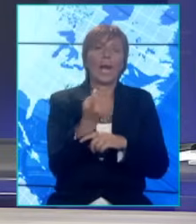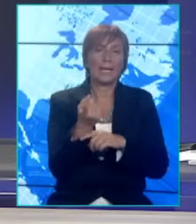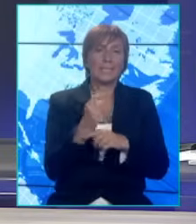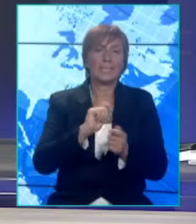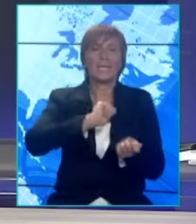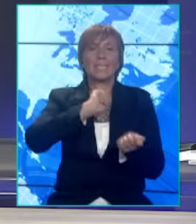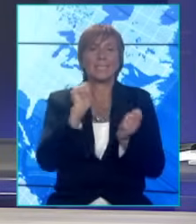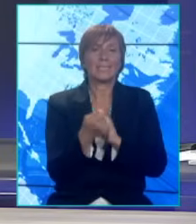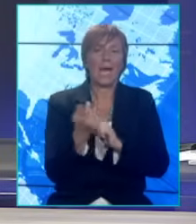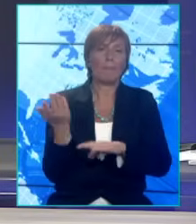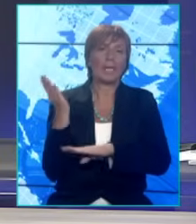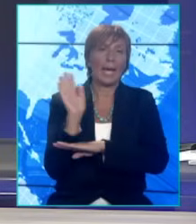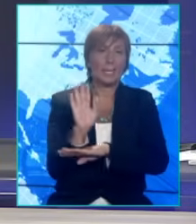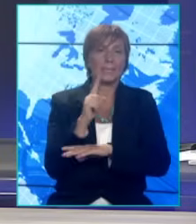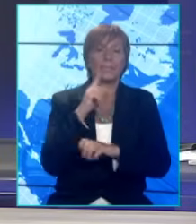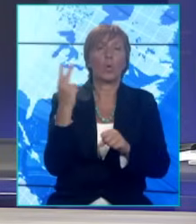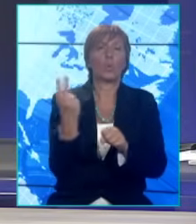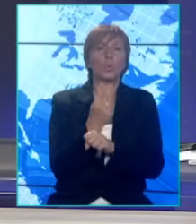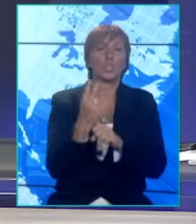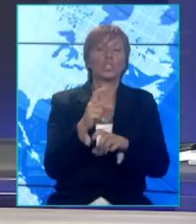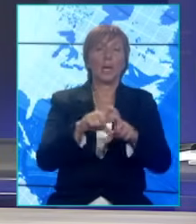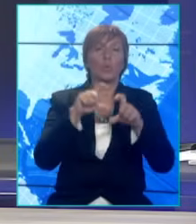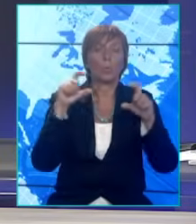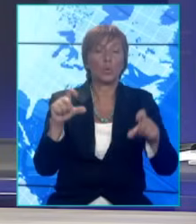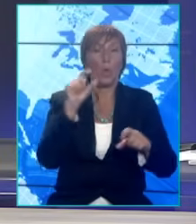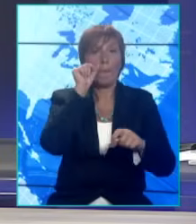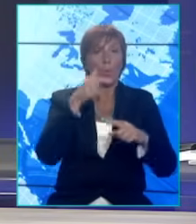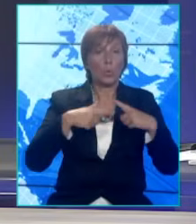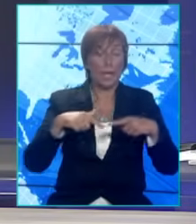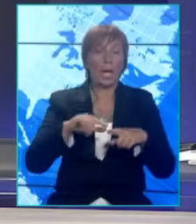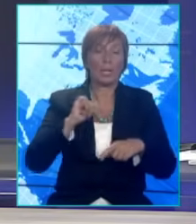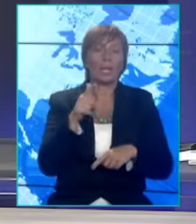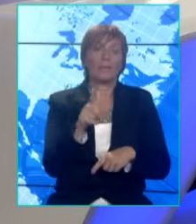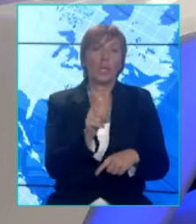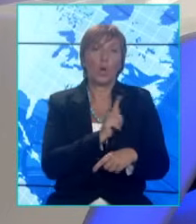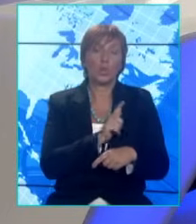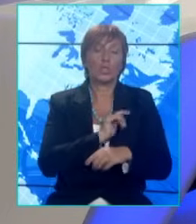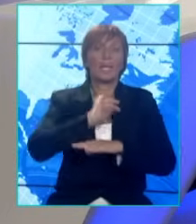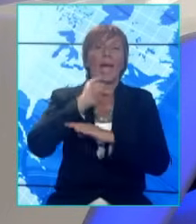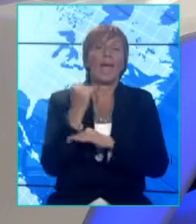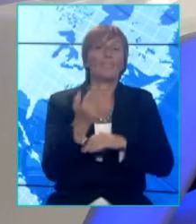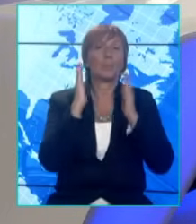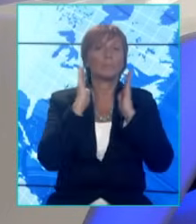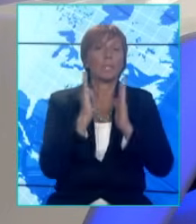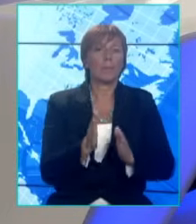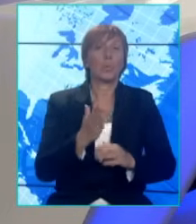mogla izazvati zamjena izaslanika u Državnom domu naroda. Očekujete li da će EU put naše zemlje možda potpuno biti